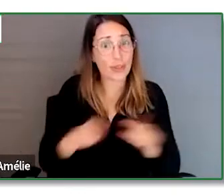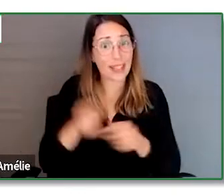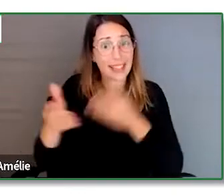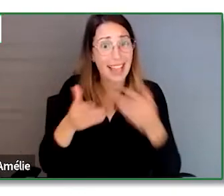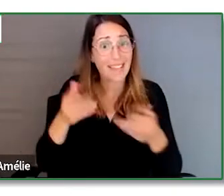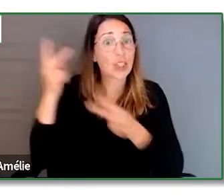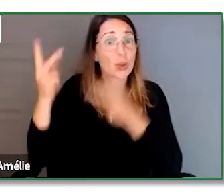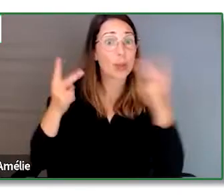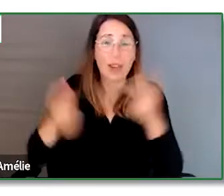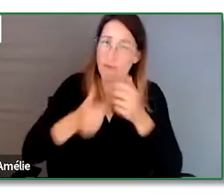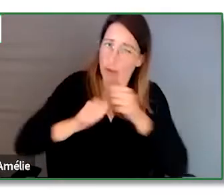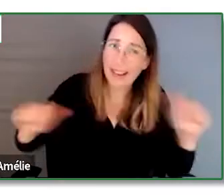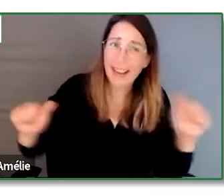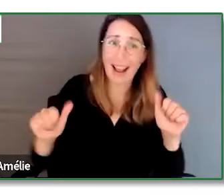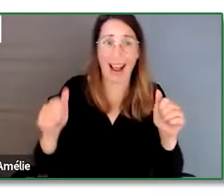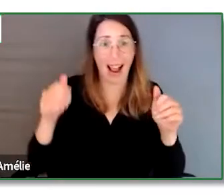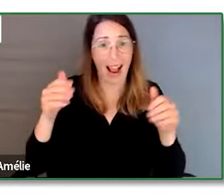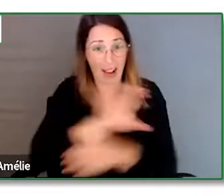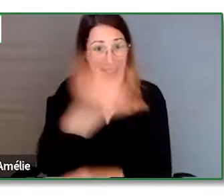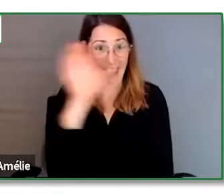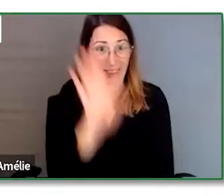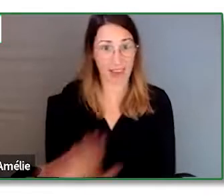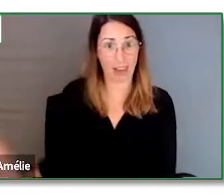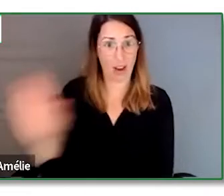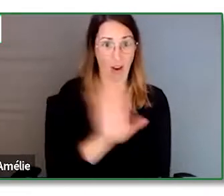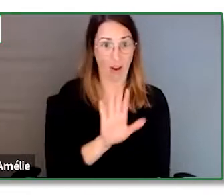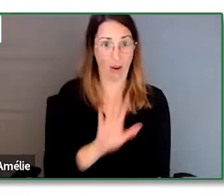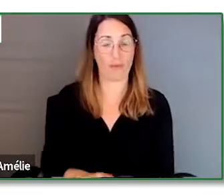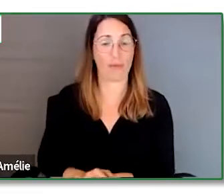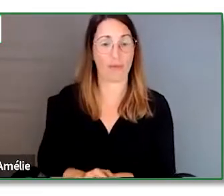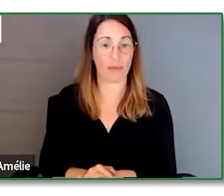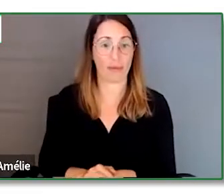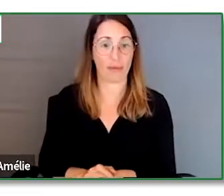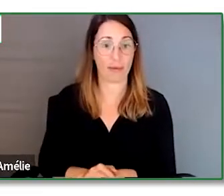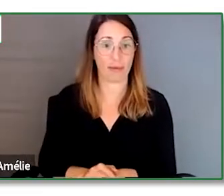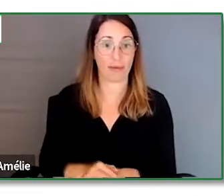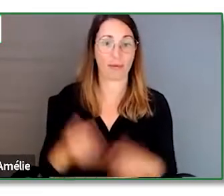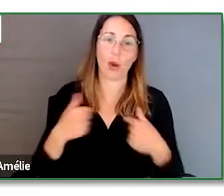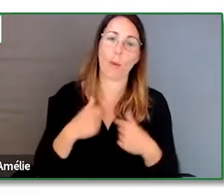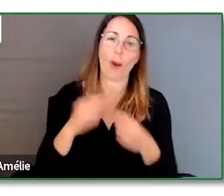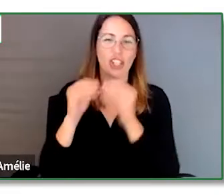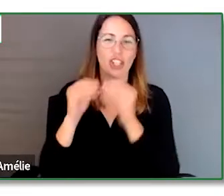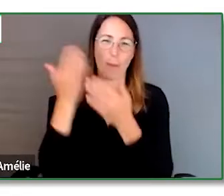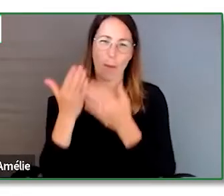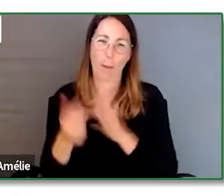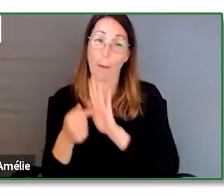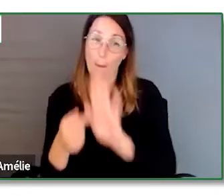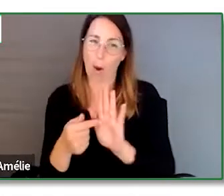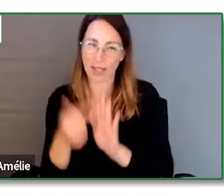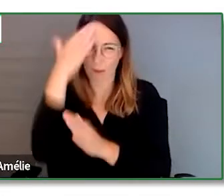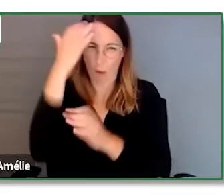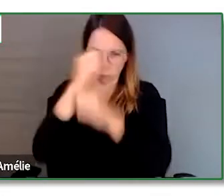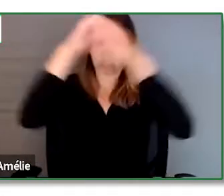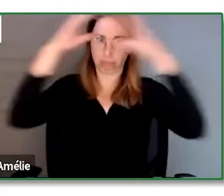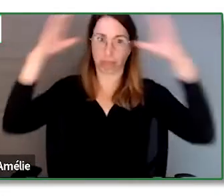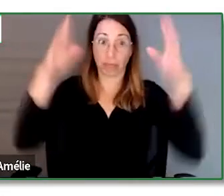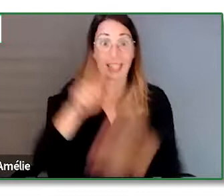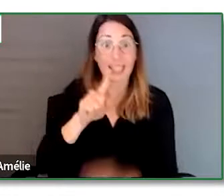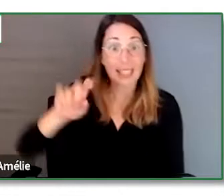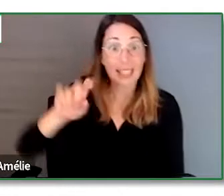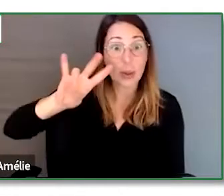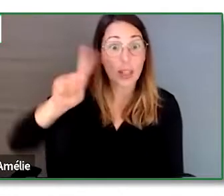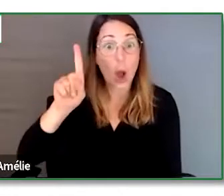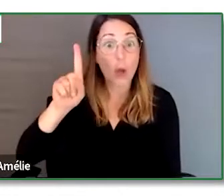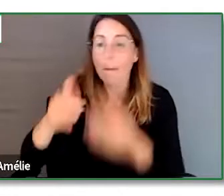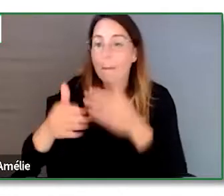Donc, en tout et partout, je vais vous donner quelques chiffres pour vous donner une petite idée. 171 lieux historiques, on a 5